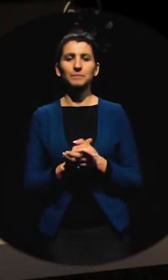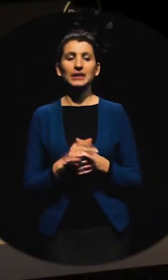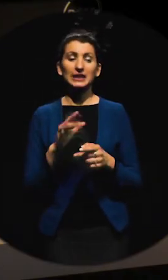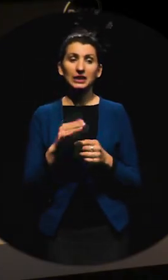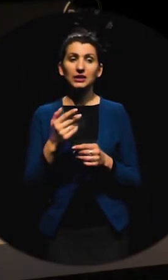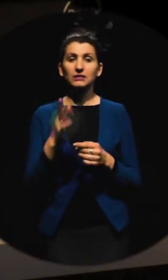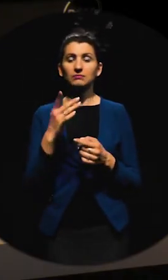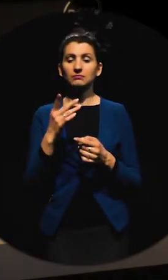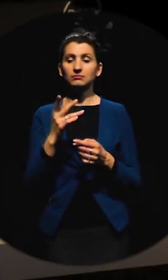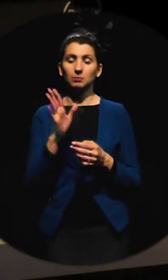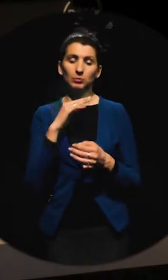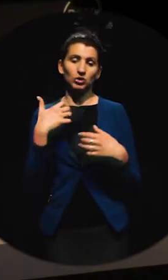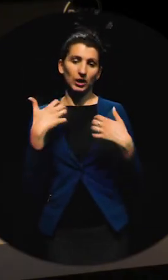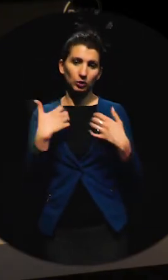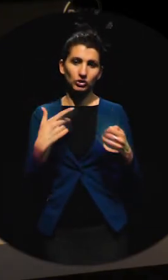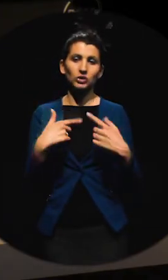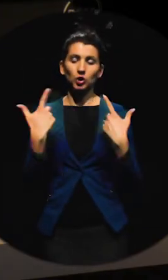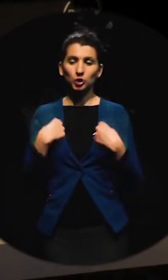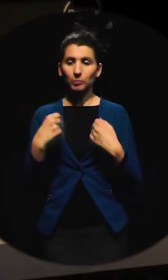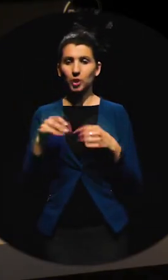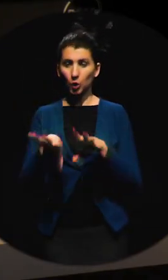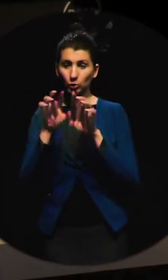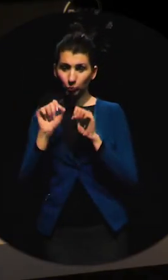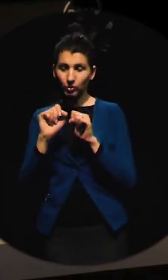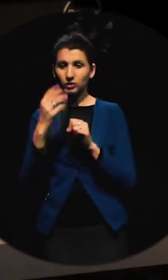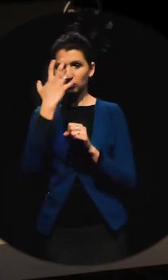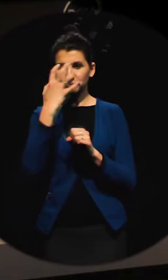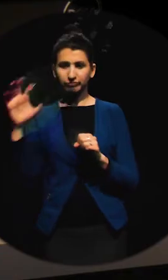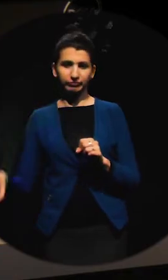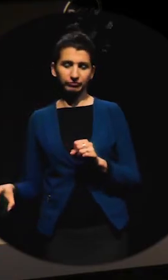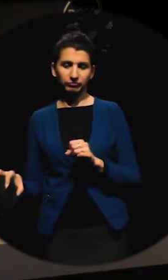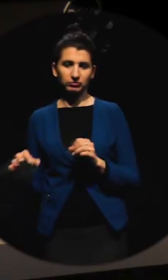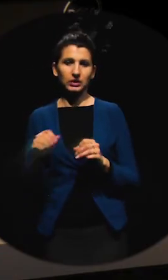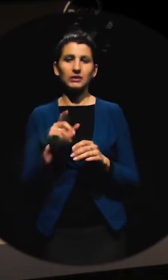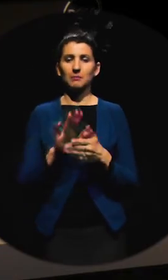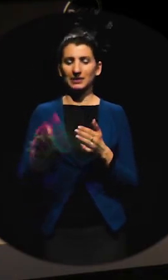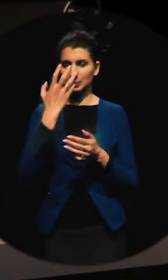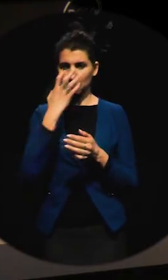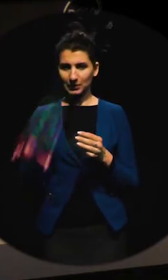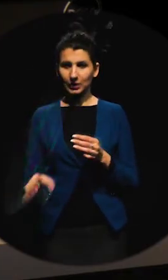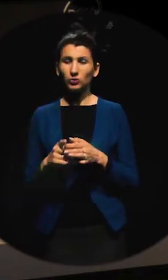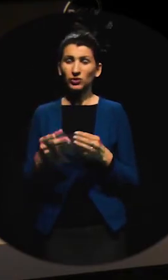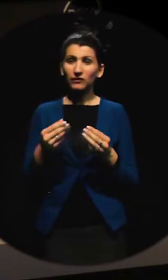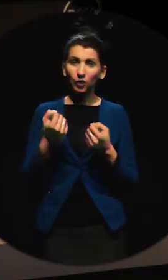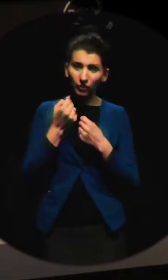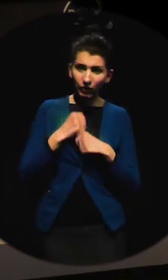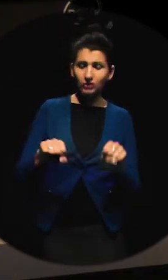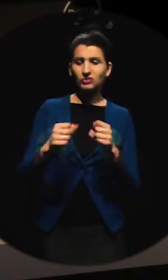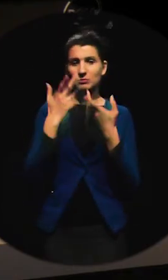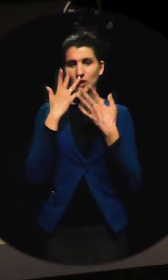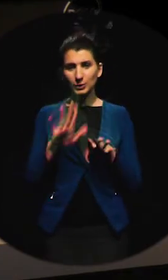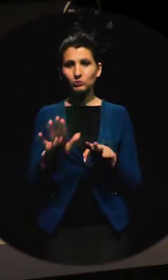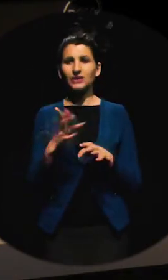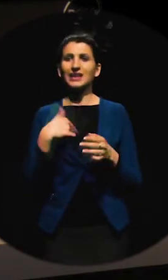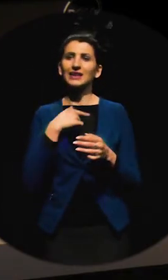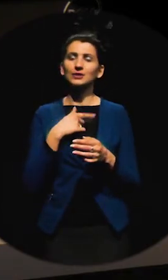ją zdejmują i zdejmują ją aktorzy. Ze spektaklu na spektakl, jak gdyby coraz śmielej pokazują to, co jest dla nas jako